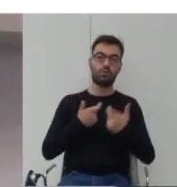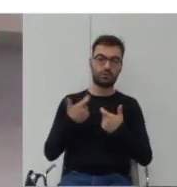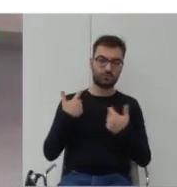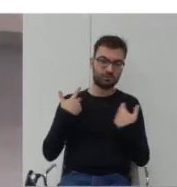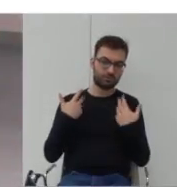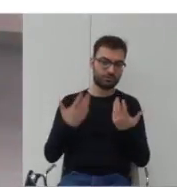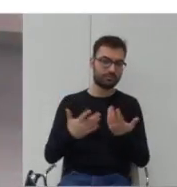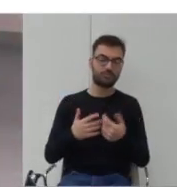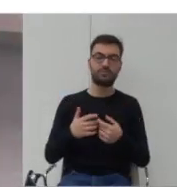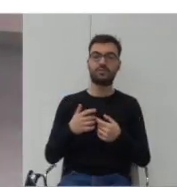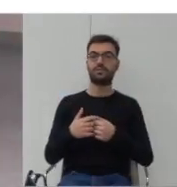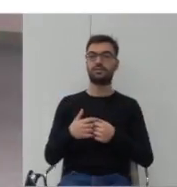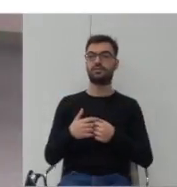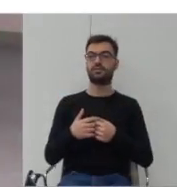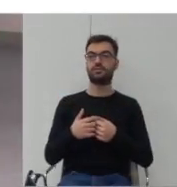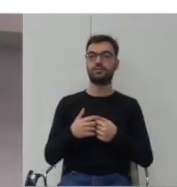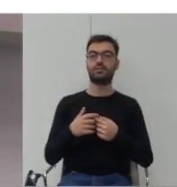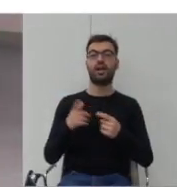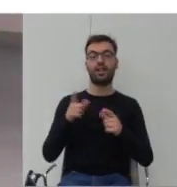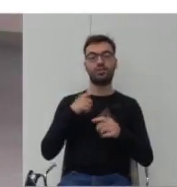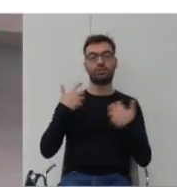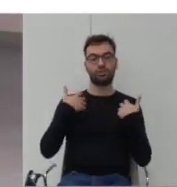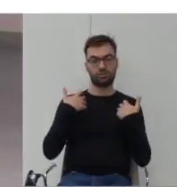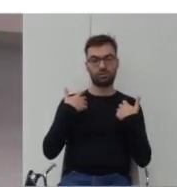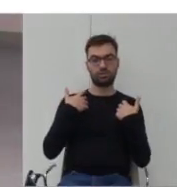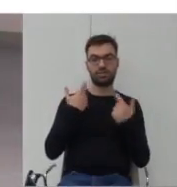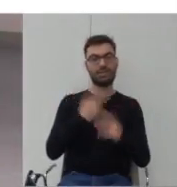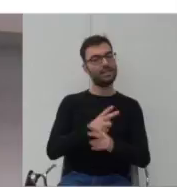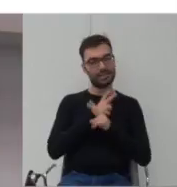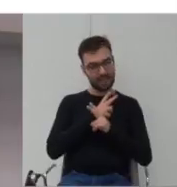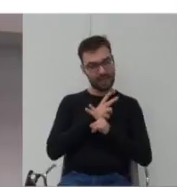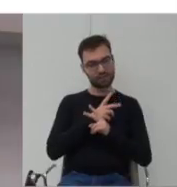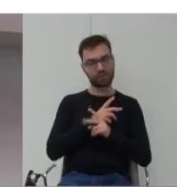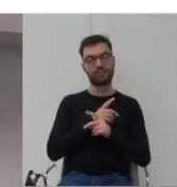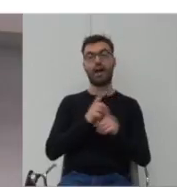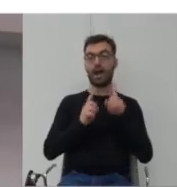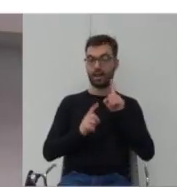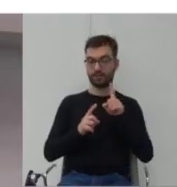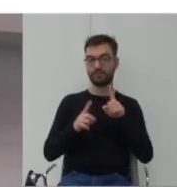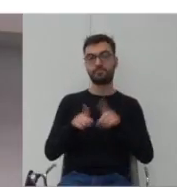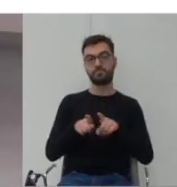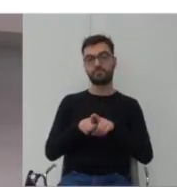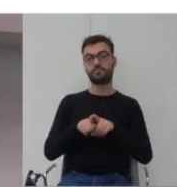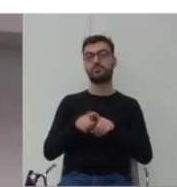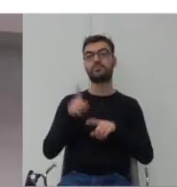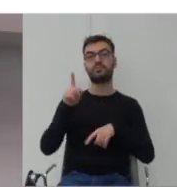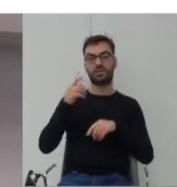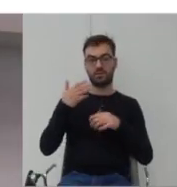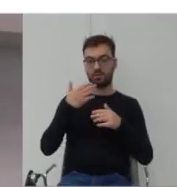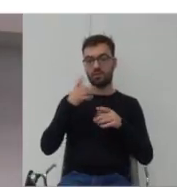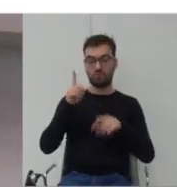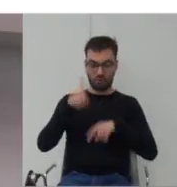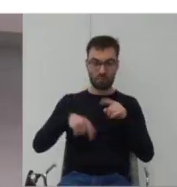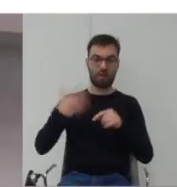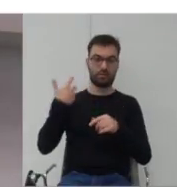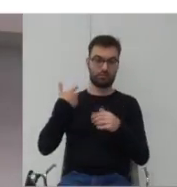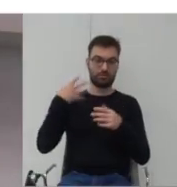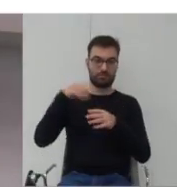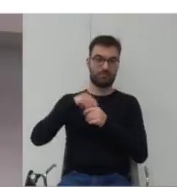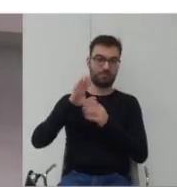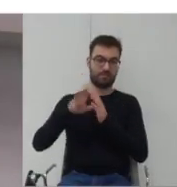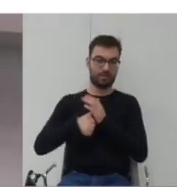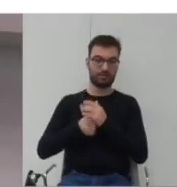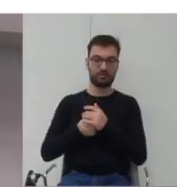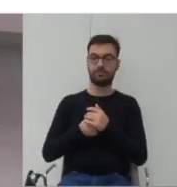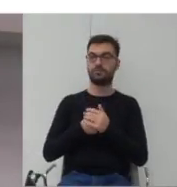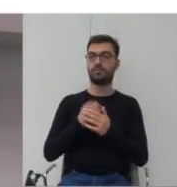to funkcjonować z jednej strony niezależnie w poczuciu własnej godności, ale z drugiej strony żyjąc w mieście, na przykład